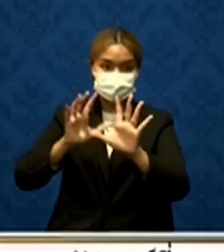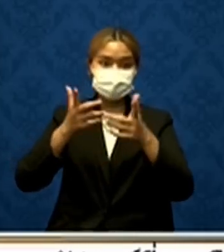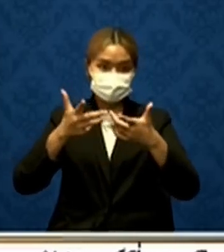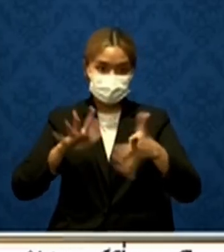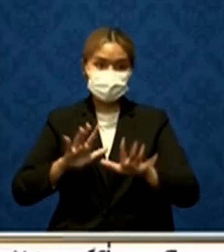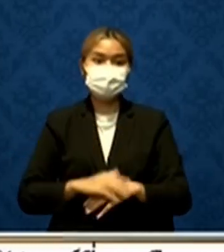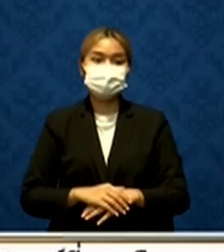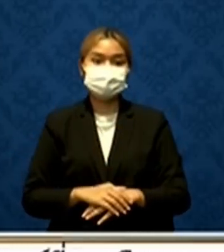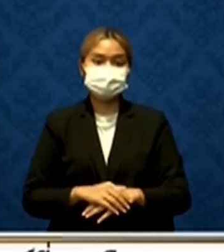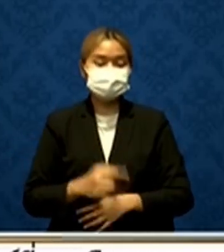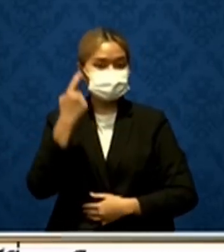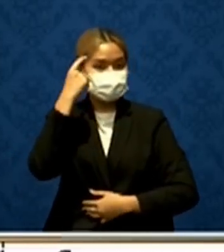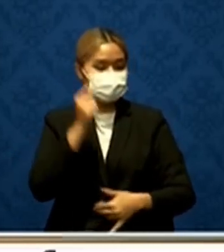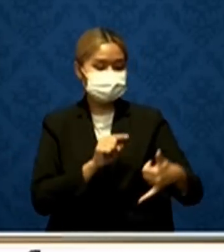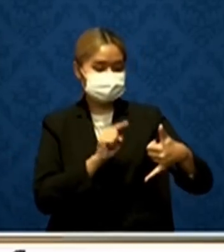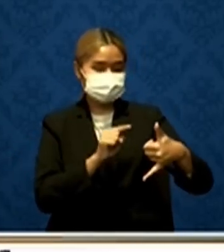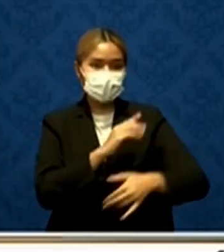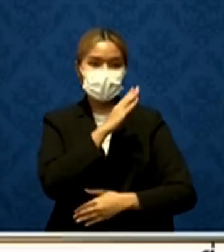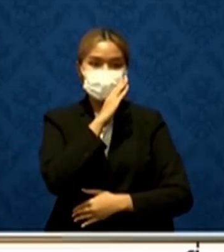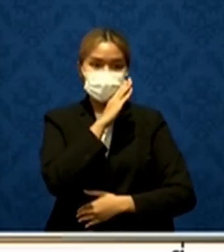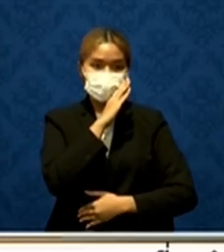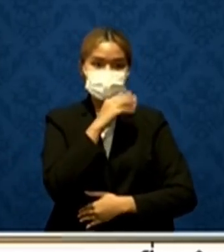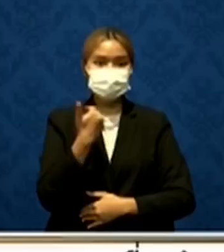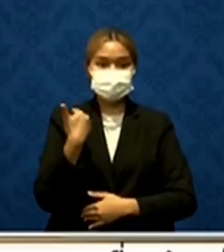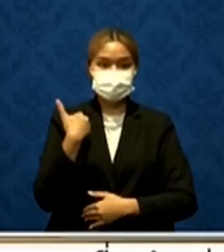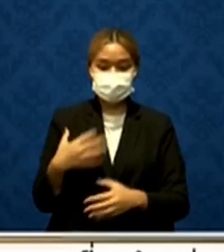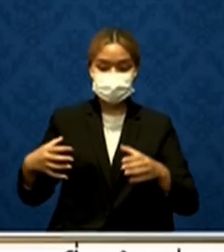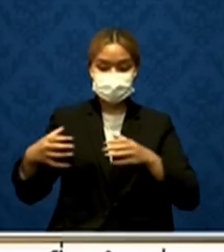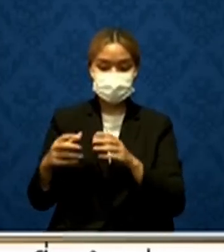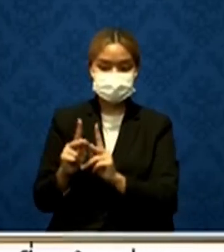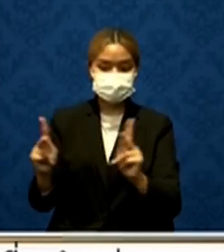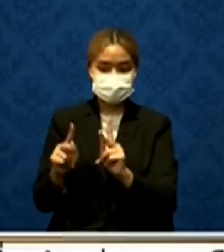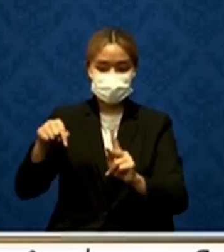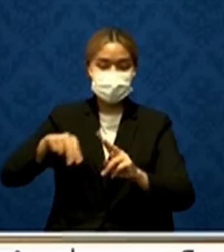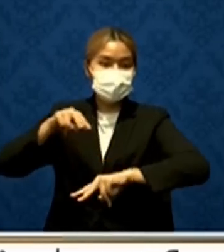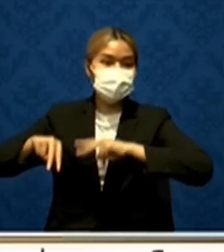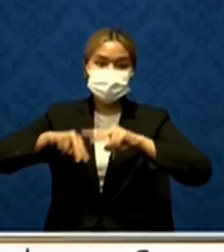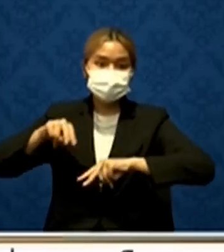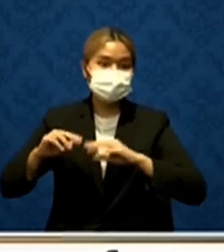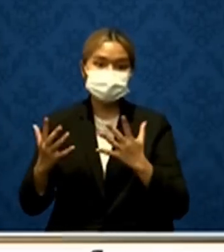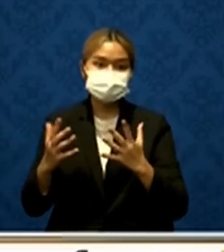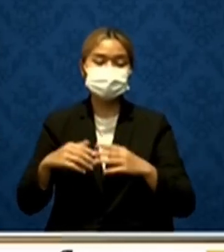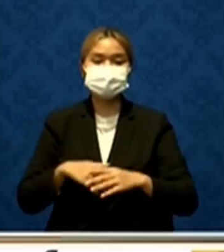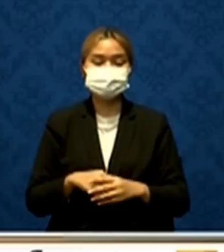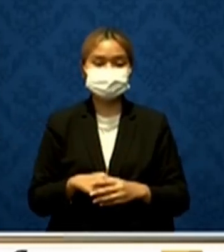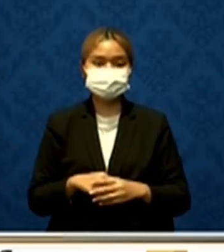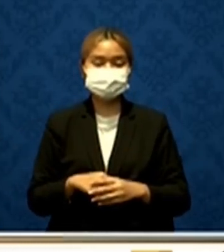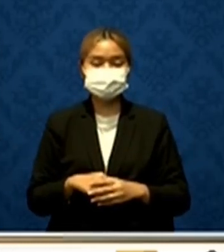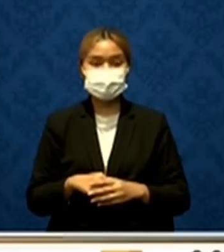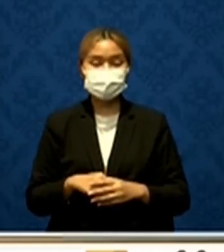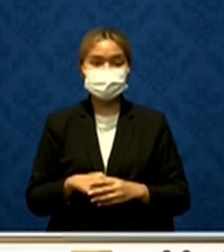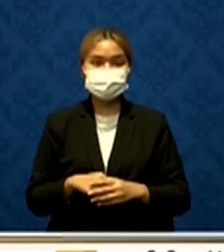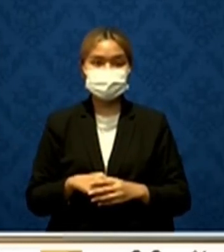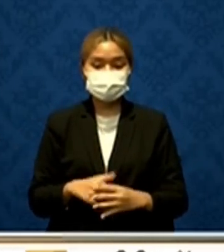หลายเรื่องเรื่องกล่าวหาว่าไม่เคยตั้งกรรมการสอบอันนั้นก็ไม่จริงตั้งกรรมการสอบไปแล้วกล่าวหาว่าไม่เคยมี